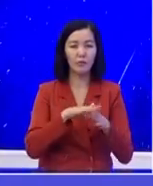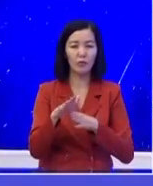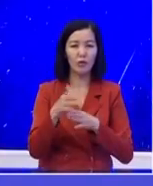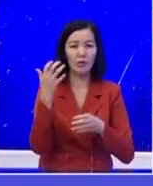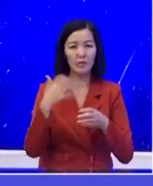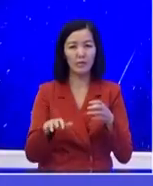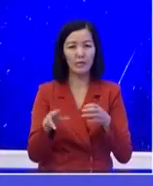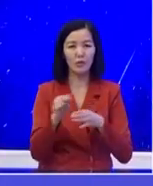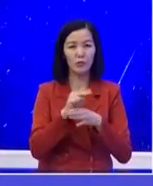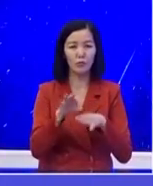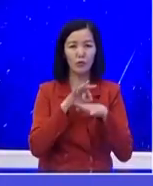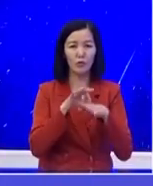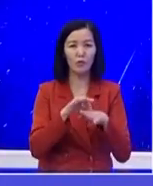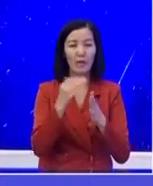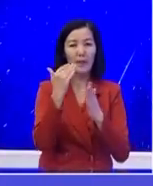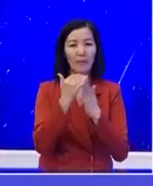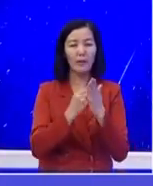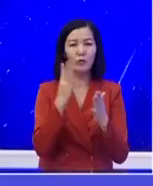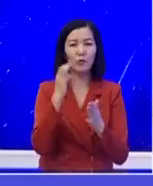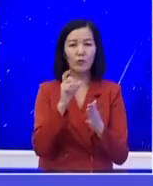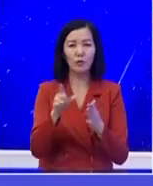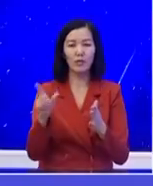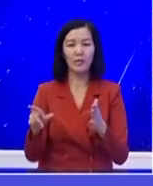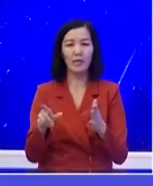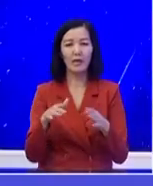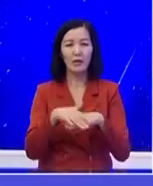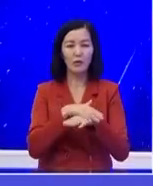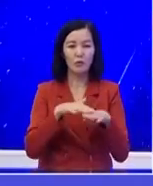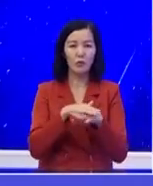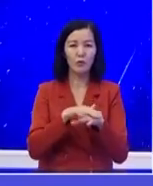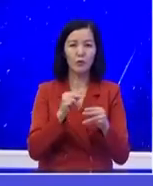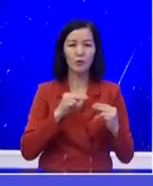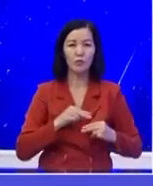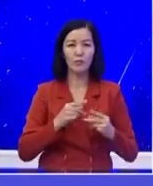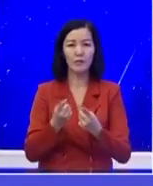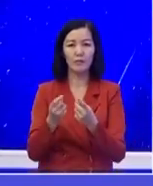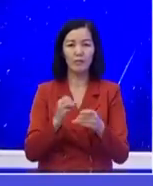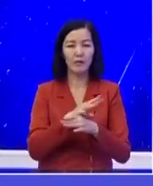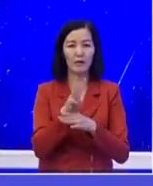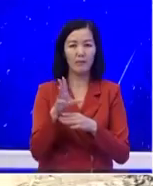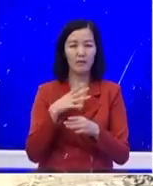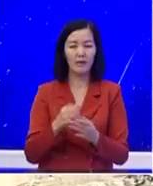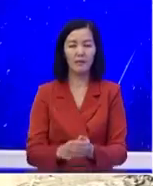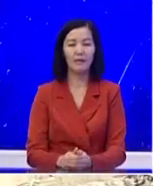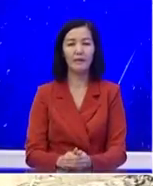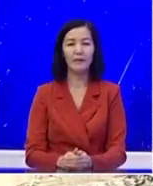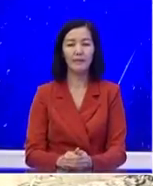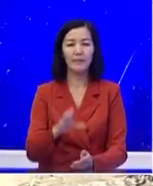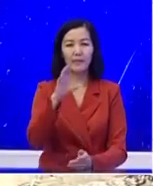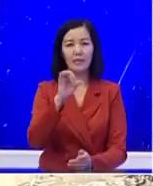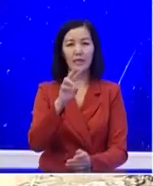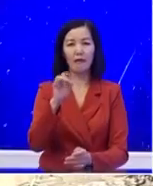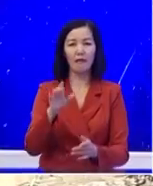ағымды жөндеуден өтпек. Бағдарлама аясында 400-ден аса жергілікті тұрғын жұмыспен қамтылған. Сарқан